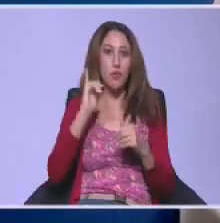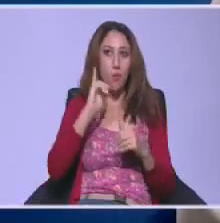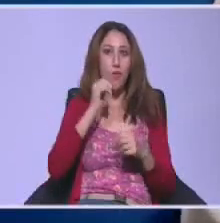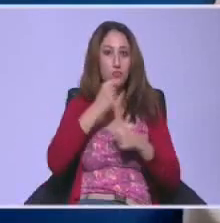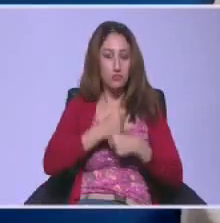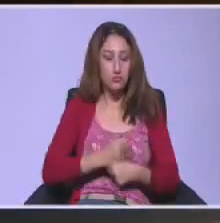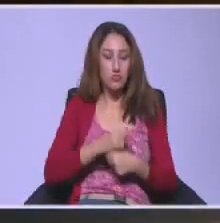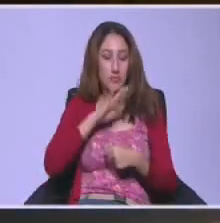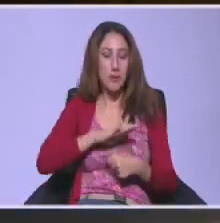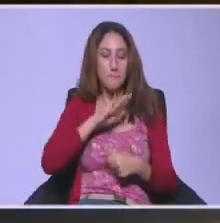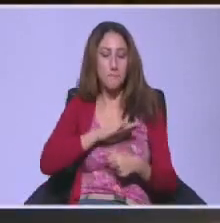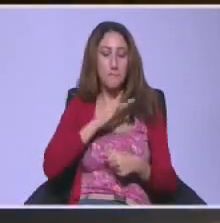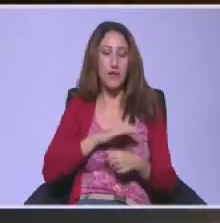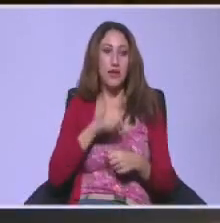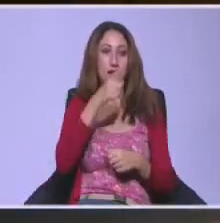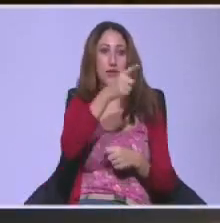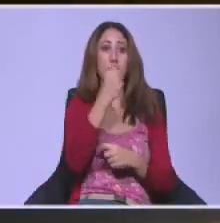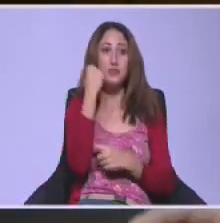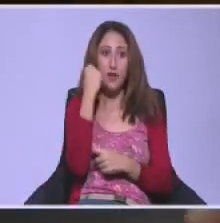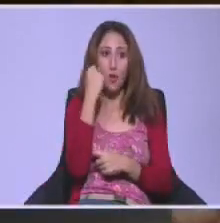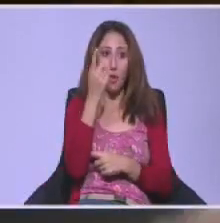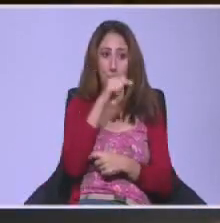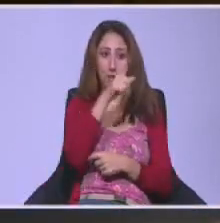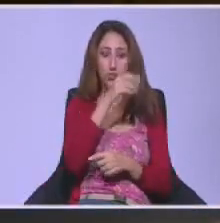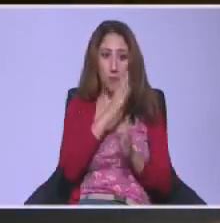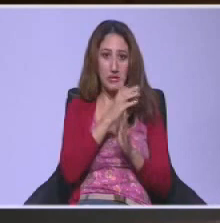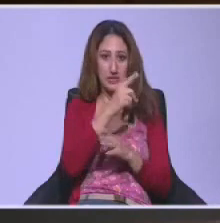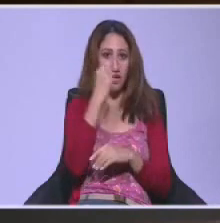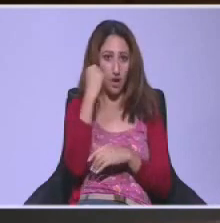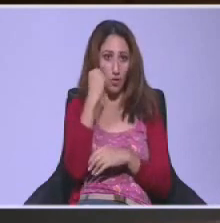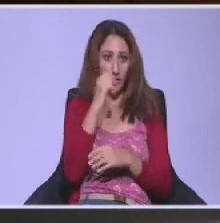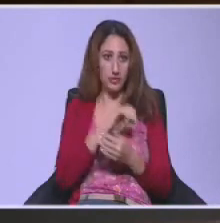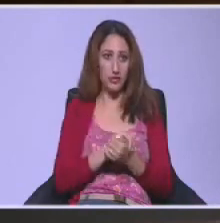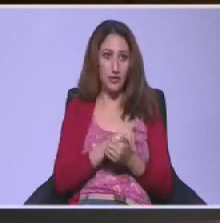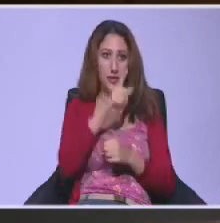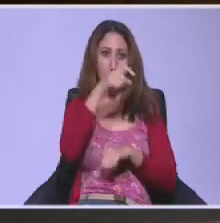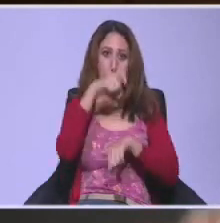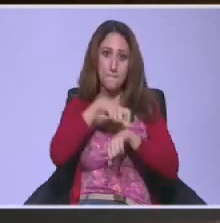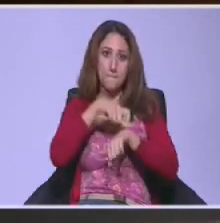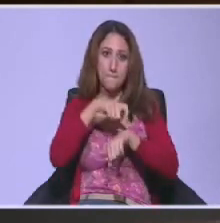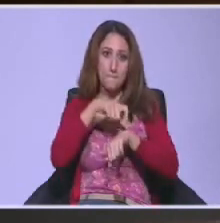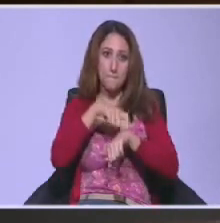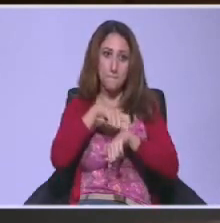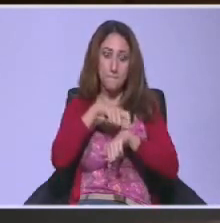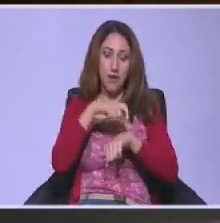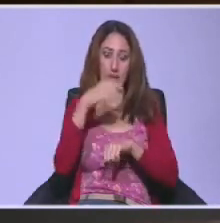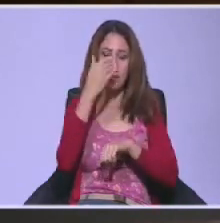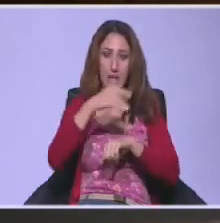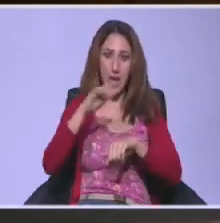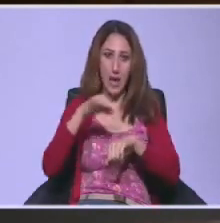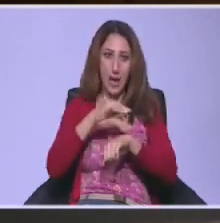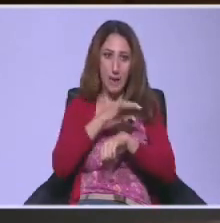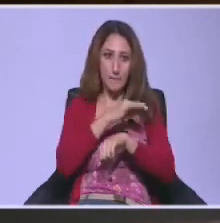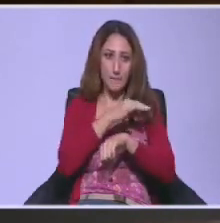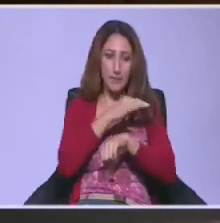الوقت كله. انت كمان قوية، عشان كده عايز اسالك وكلميني باختصار يعني عن رحلتك مع المرض اللي خليتك تعملي عملية جراحية خطيرة في